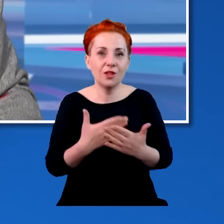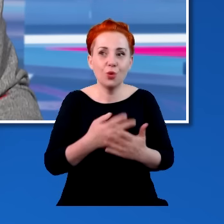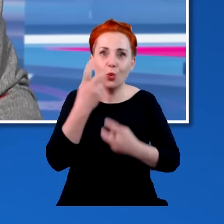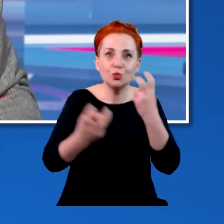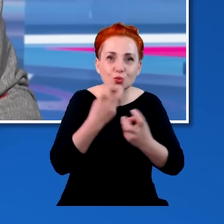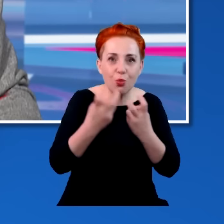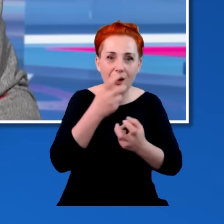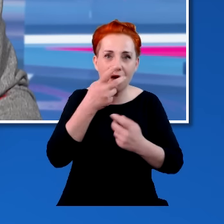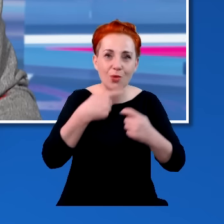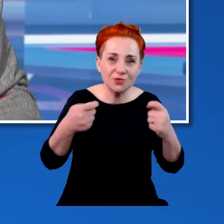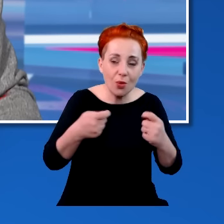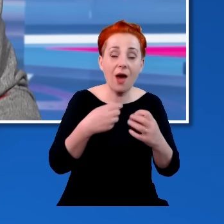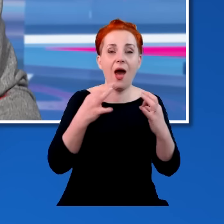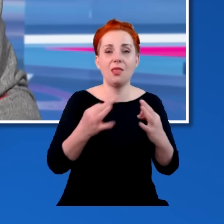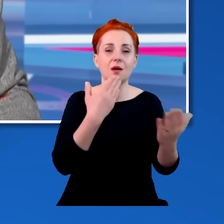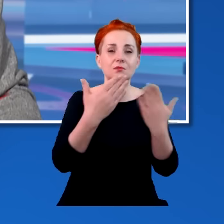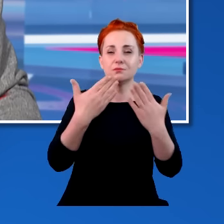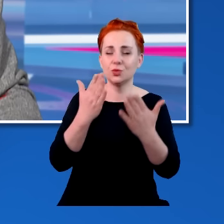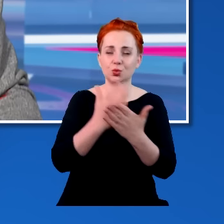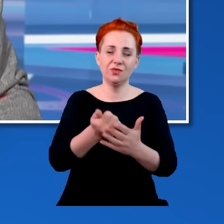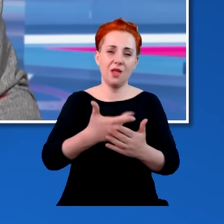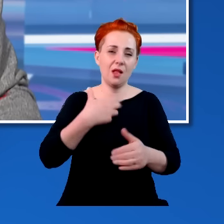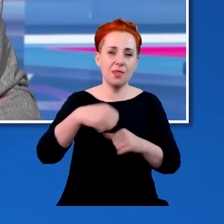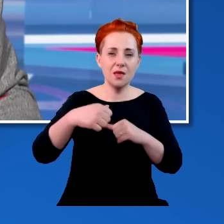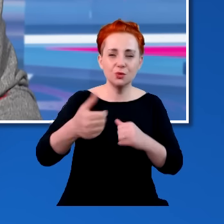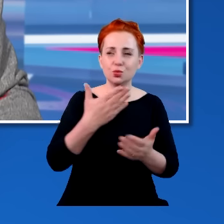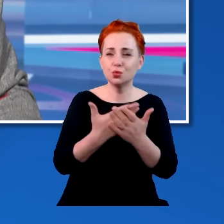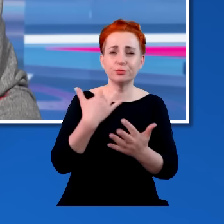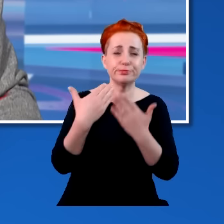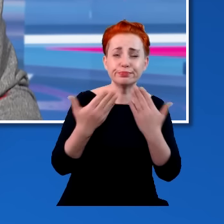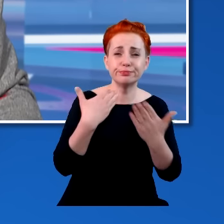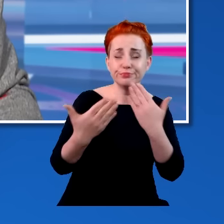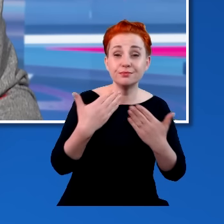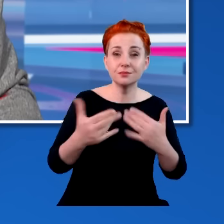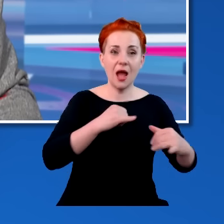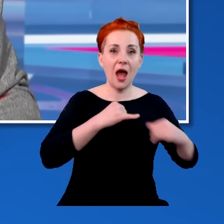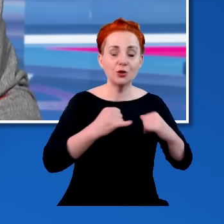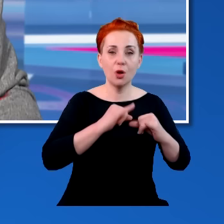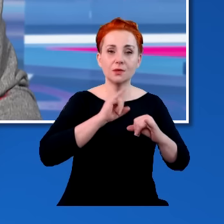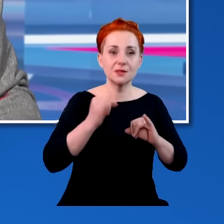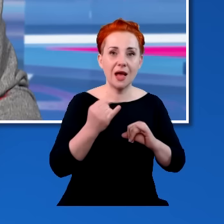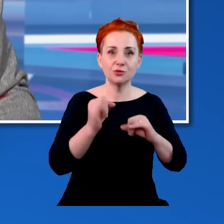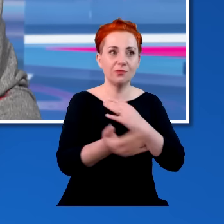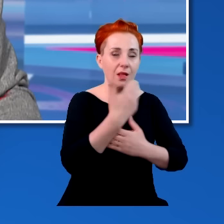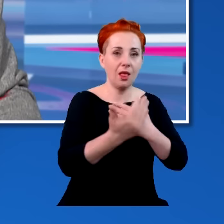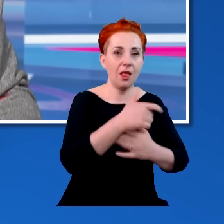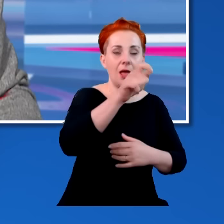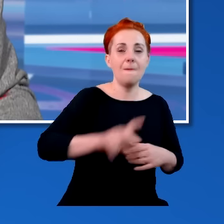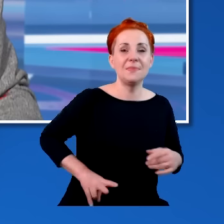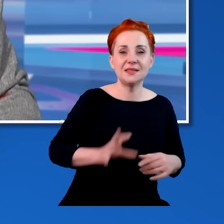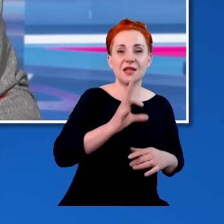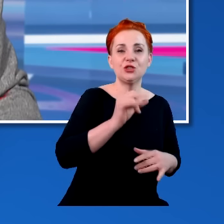te rozmowy trwają od wielu tygodni. I tutaj jest rząd na każde zawołanie. Minister Siekierski,